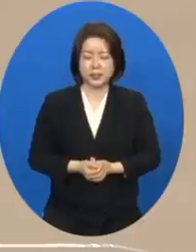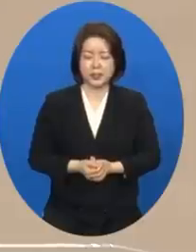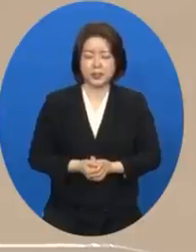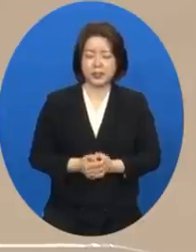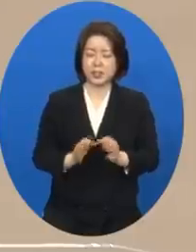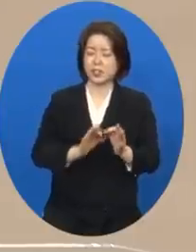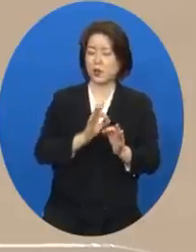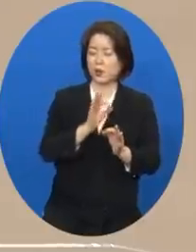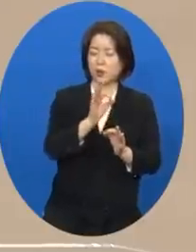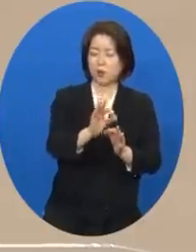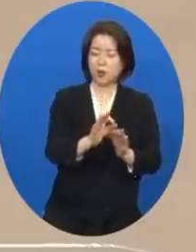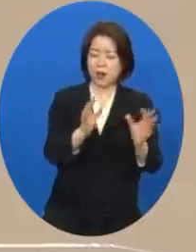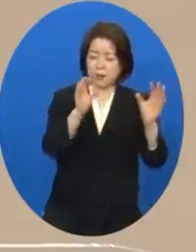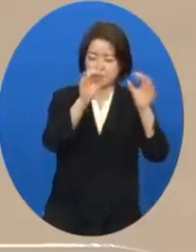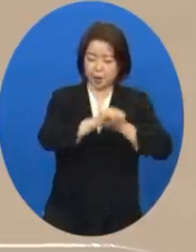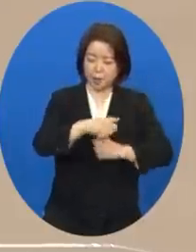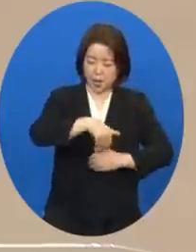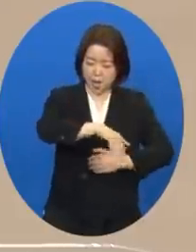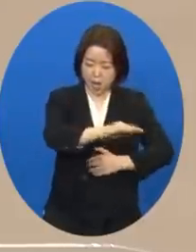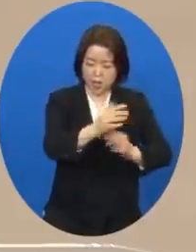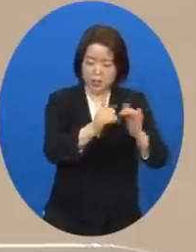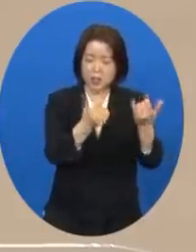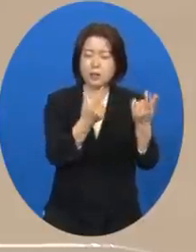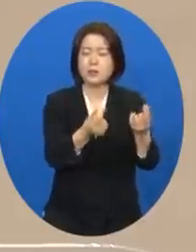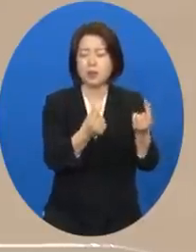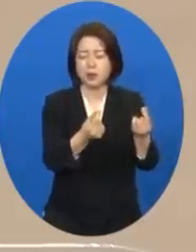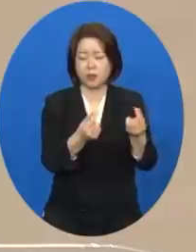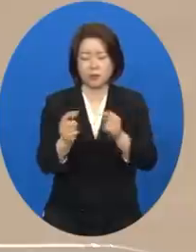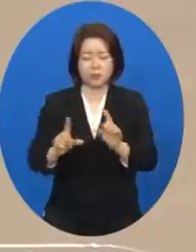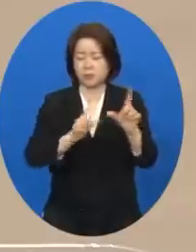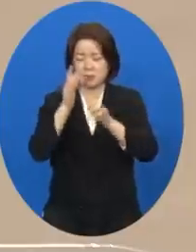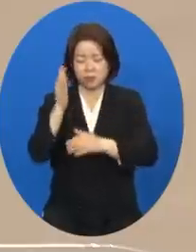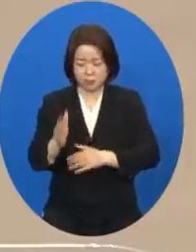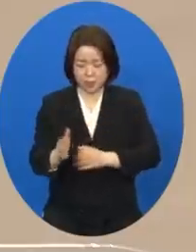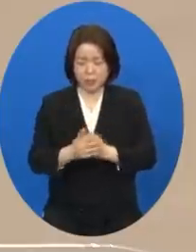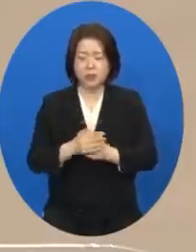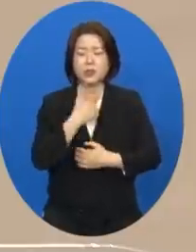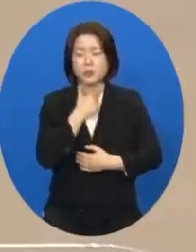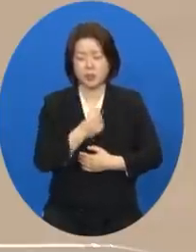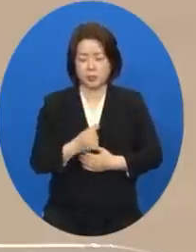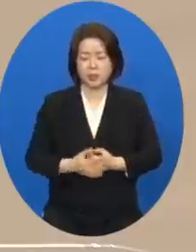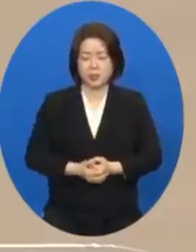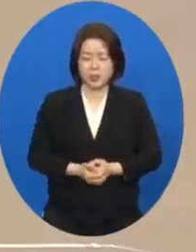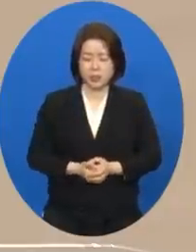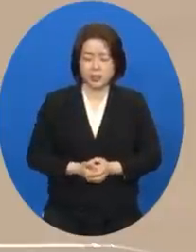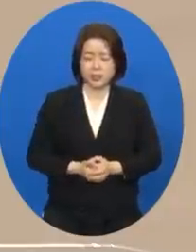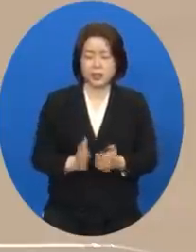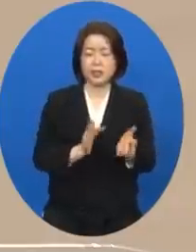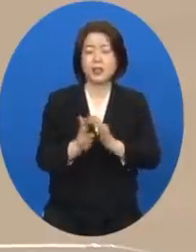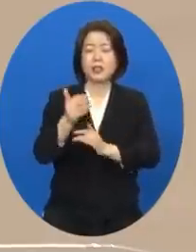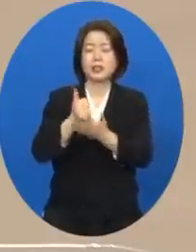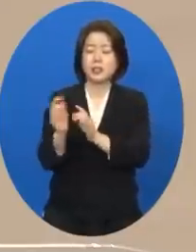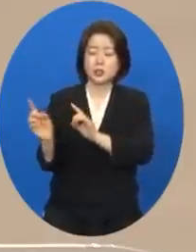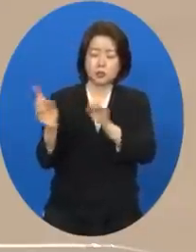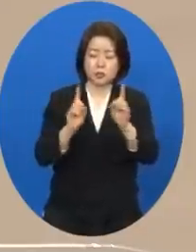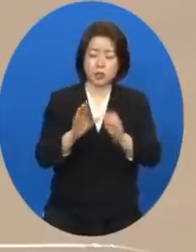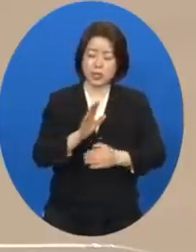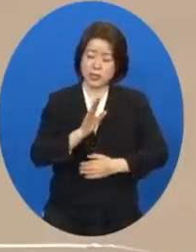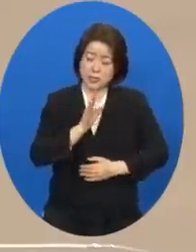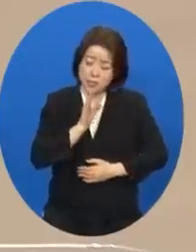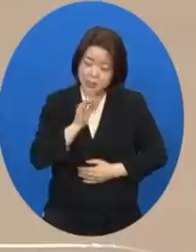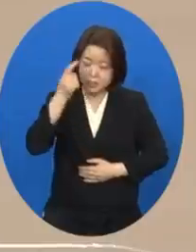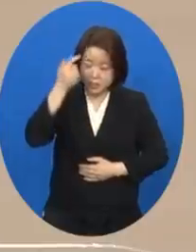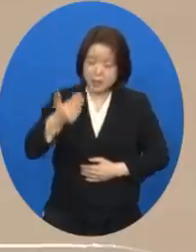영원한 멸망으로 가는 자들처럼 그렇게 살지 않기를 원합니다 예수님의 부활이 사실이냐 고